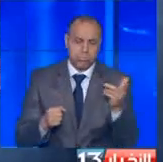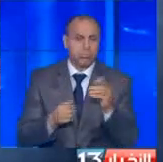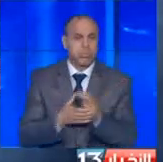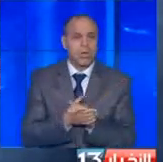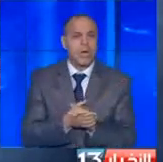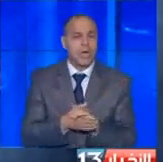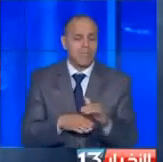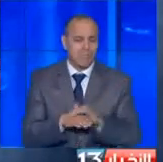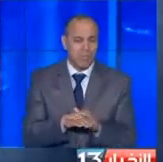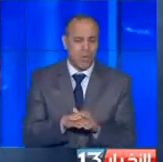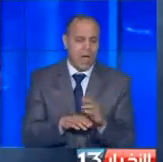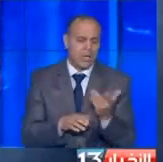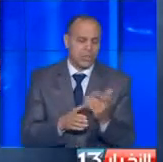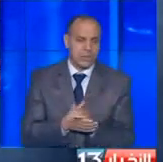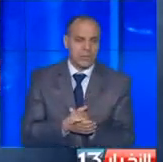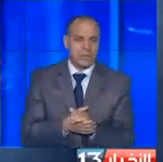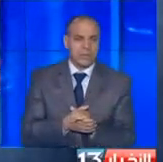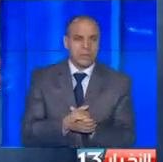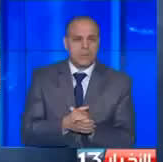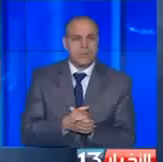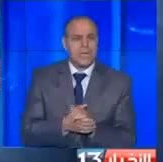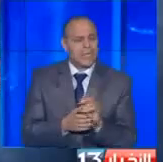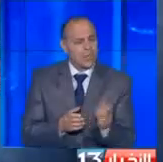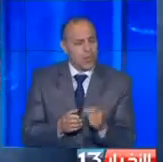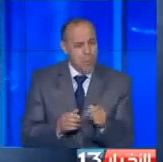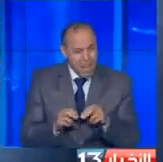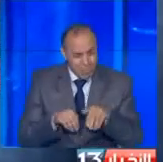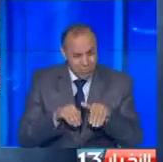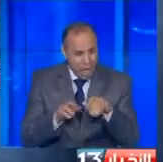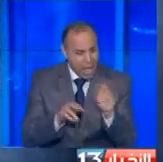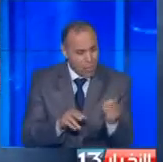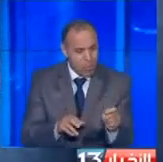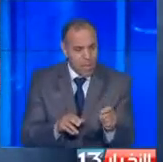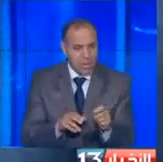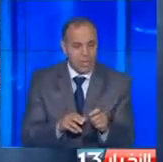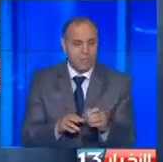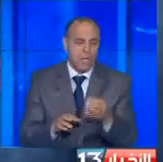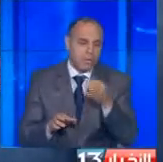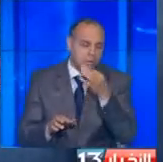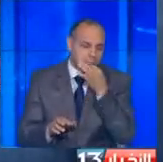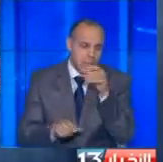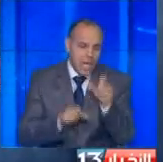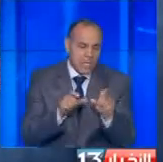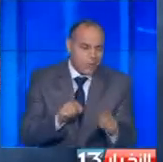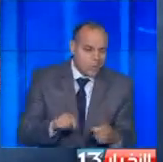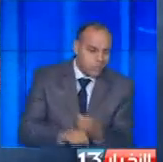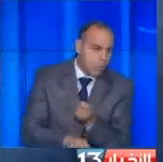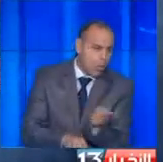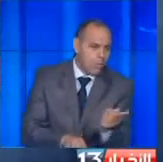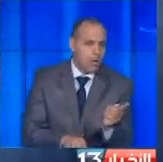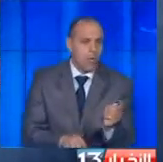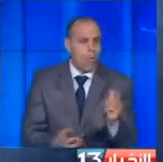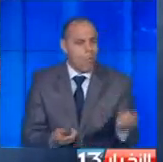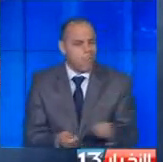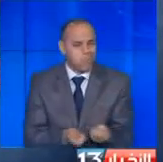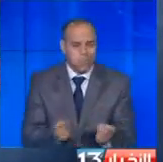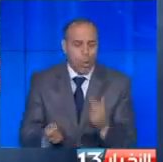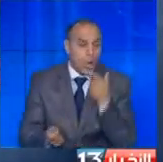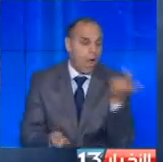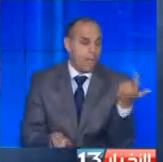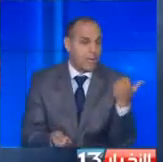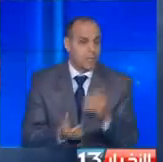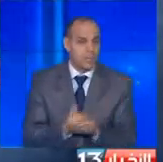بداية الأمر وكان معناتها عادي في بداية الأمر، إلا أنه استغلوه معناتها بعض الأطراف، فهمتني ولا، اللي لا